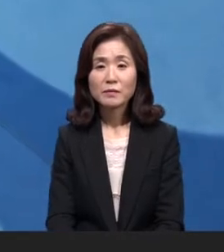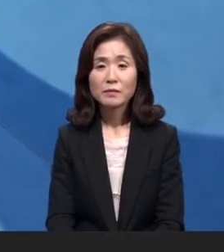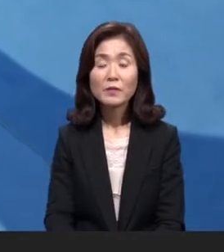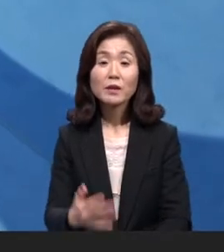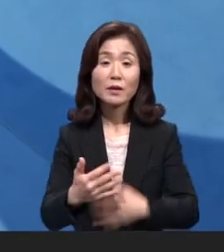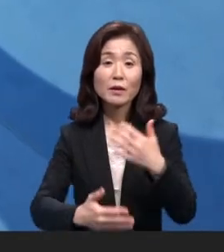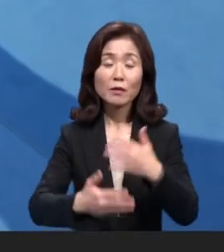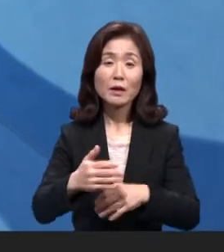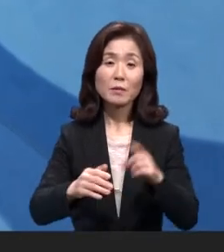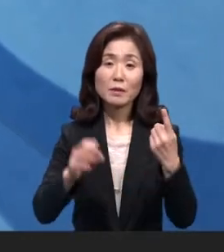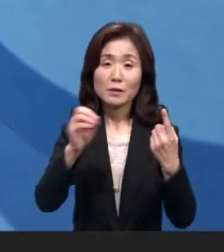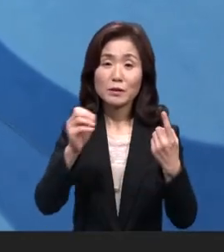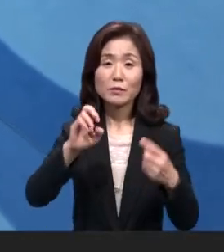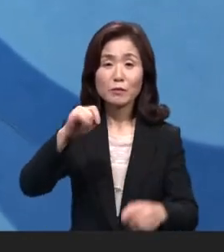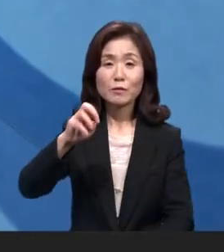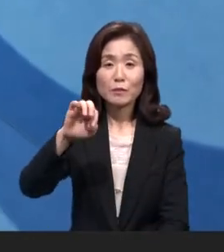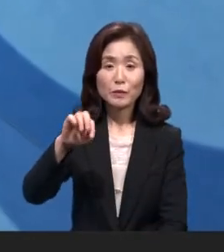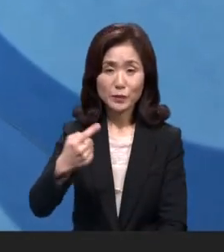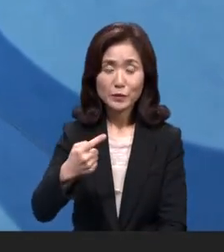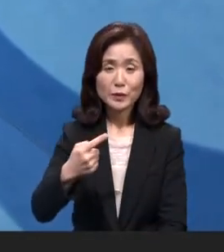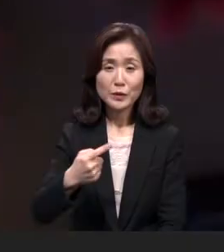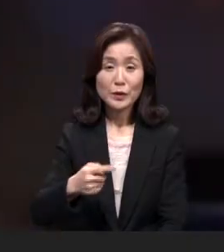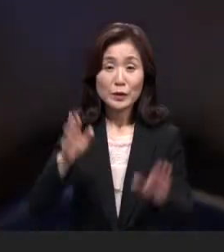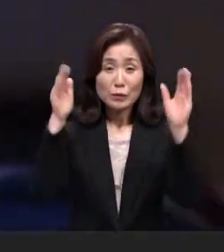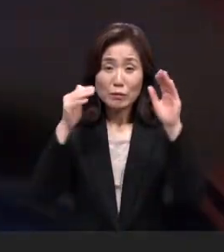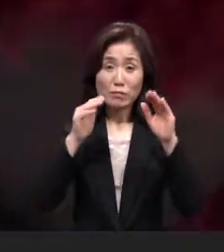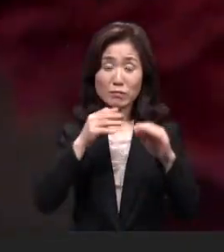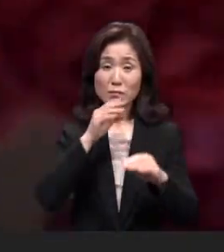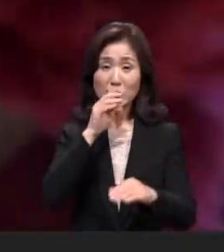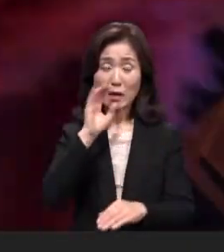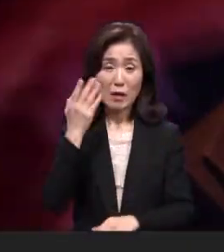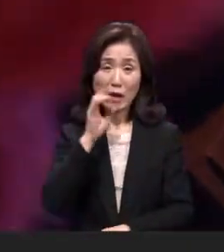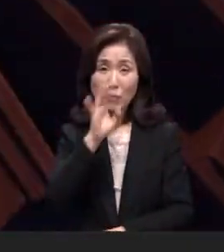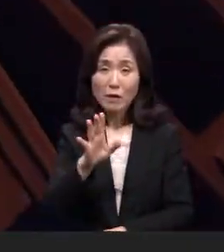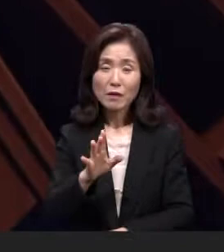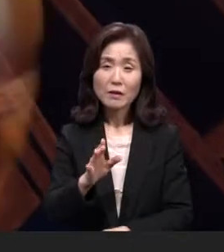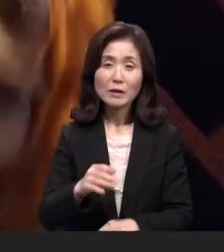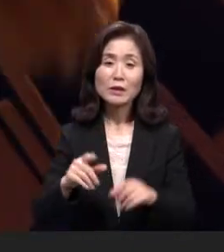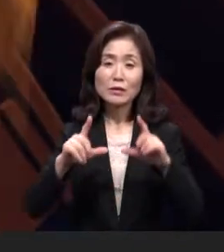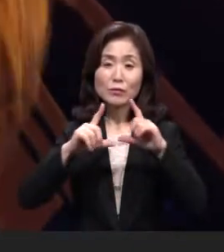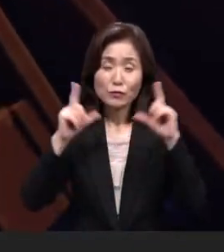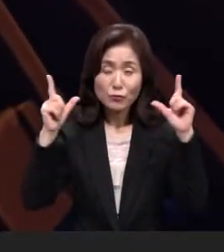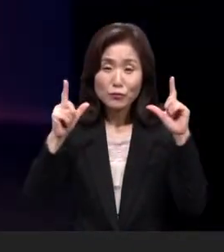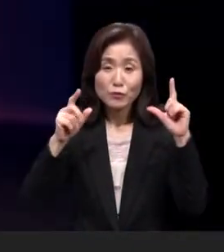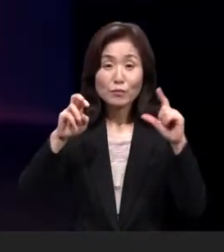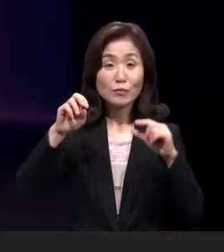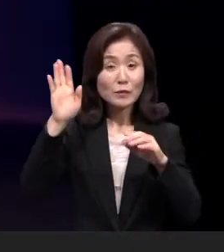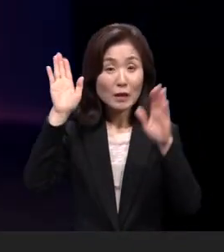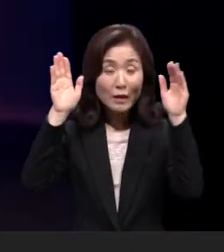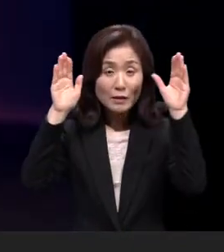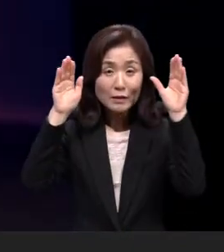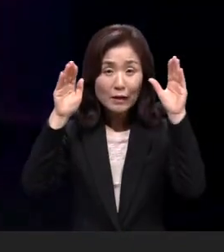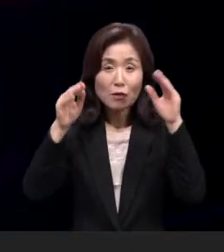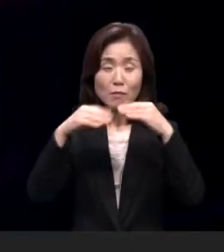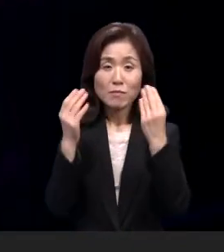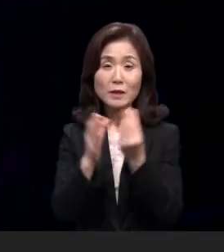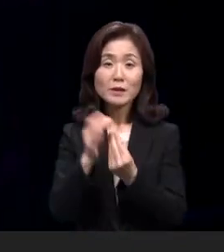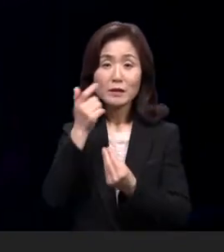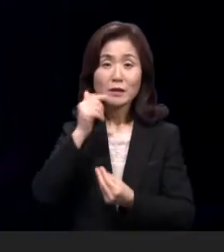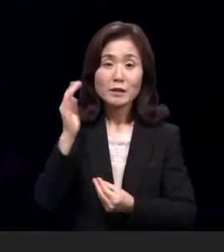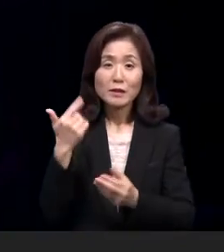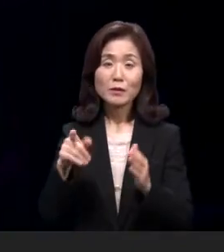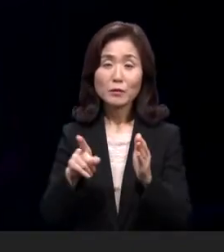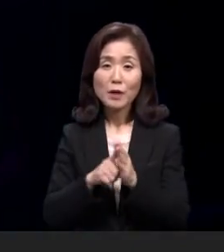영화 100% 울프 푸들이 될 순 없어는 주인공 프레디가 완벽한 늑대가 되기 위한 모험을 하면서